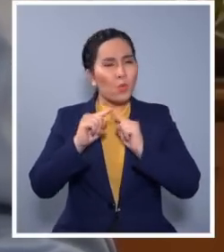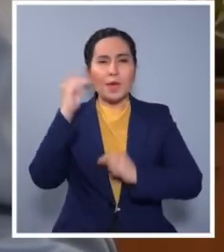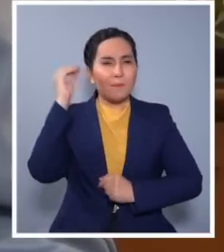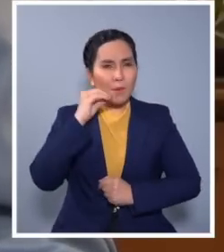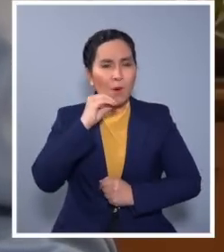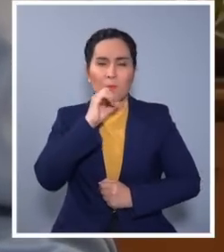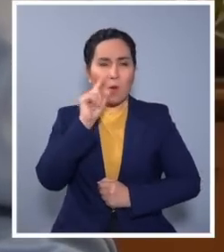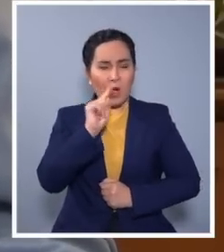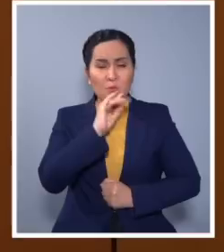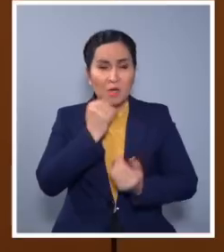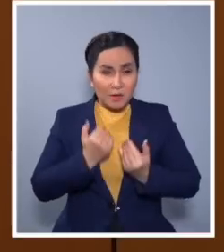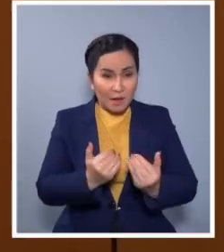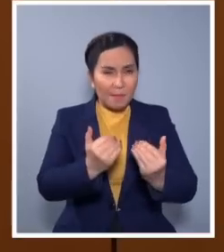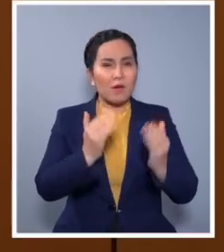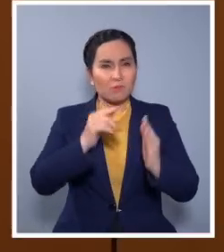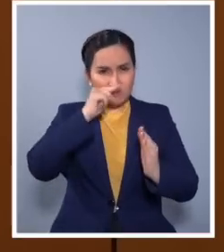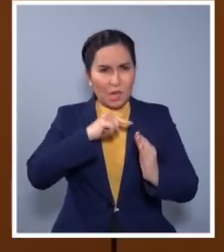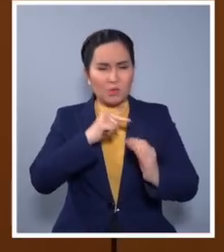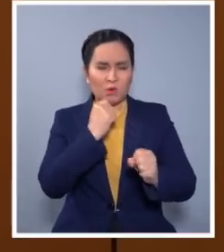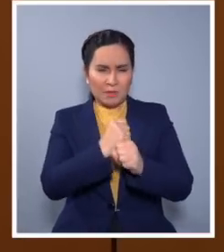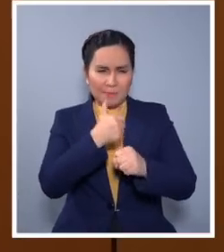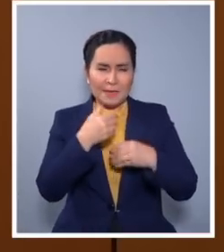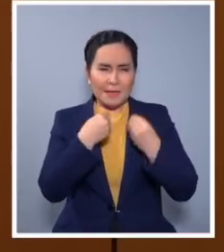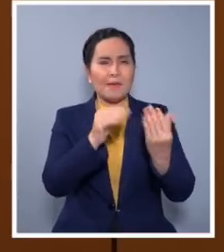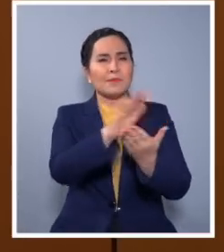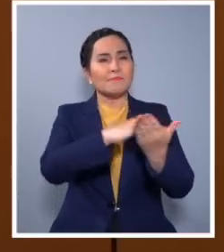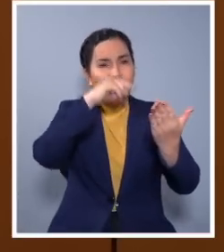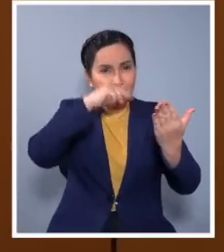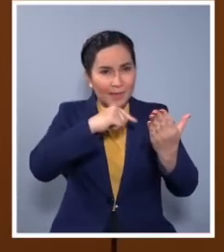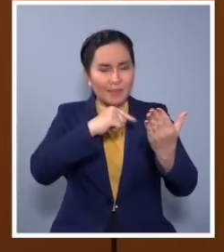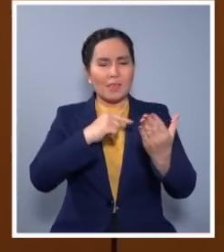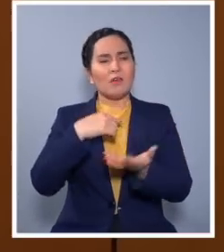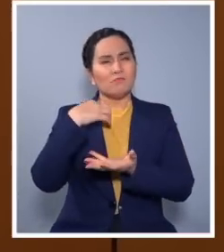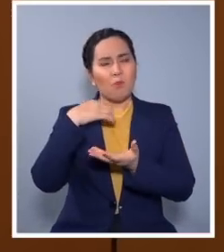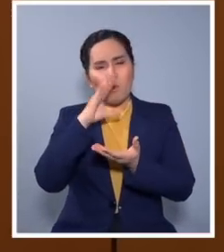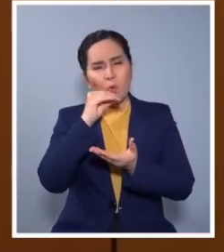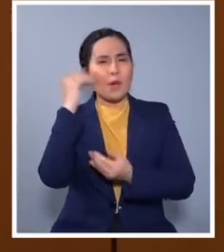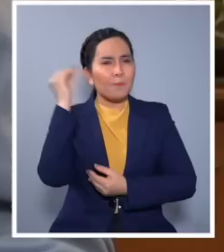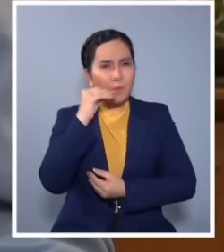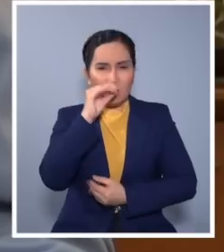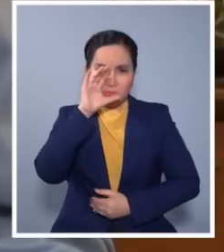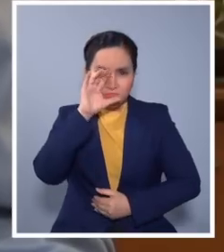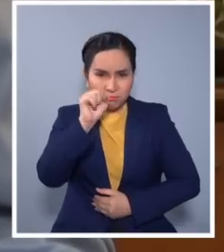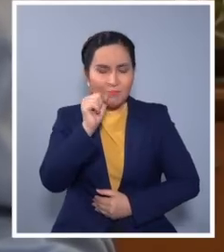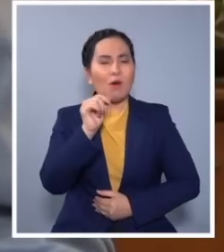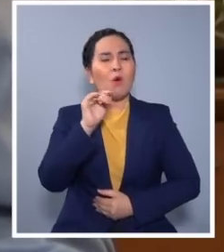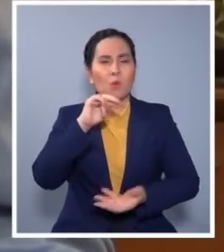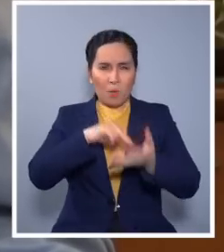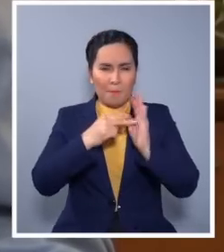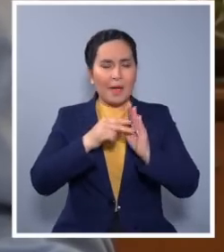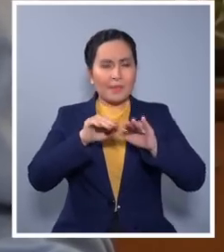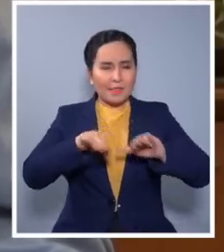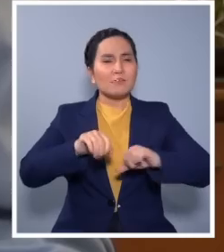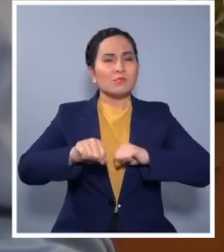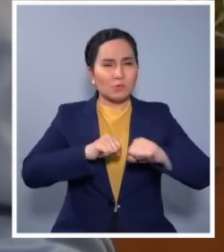อบแทนบุญคุณแผ่นดินนั่นเป็นส่วนที่เห็นได้ชัดเลยว่าเขาตั้งใ